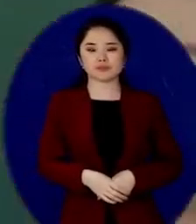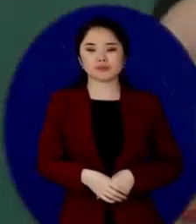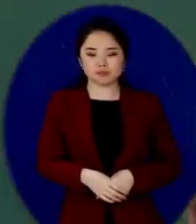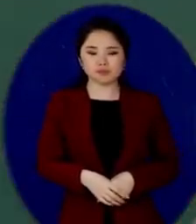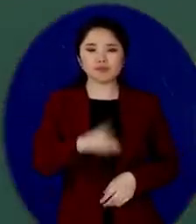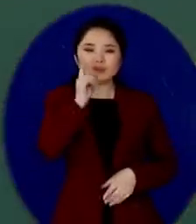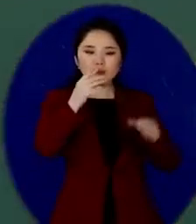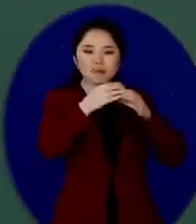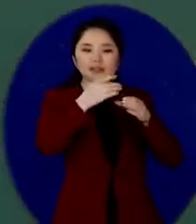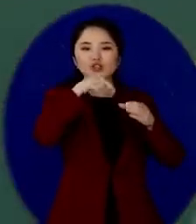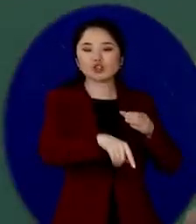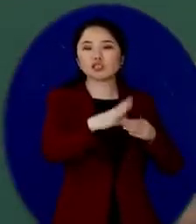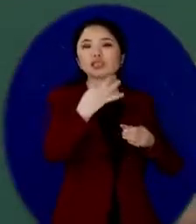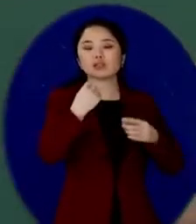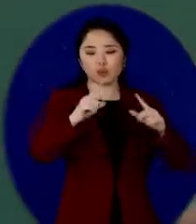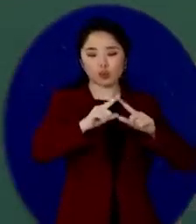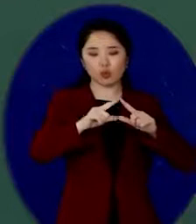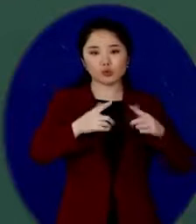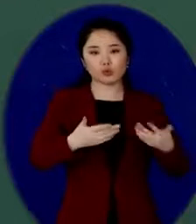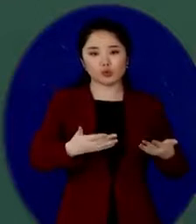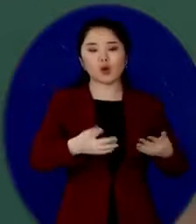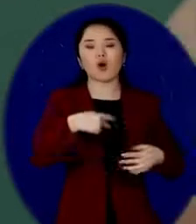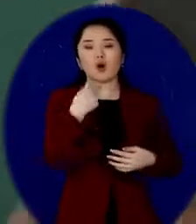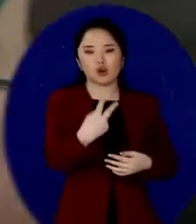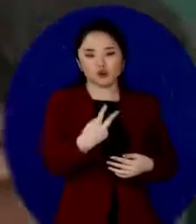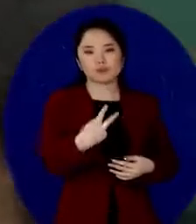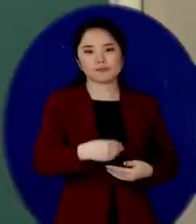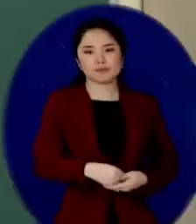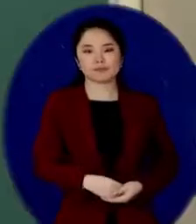Нэг багцад хэдэн гурвалжин байгаа вэ? 2.